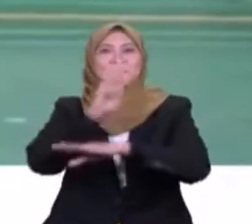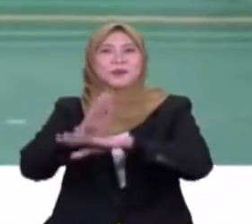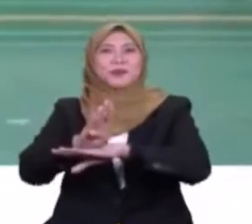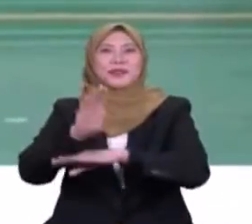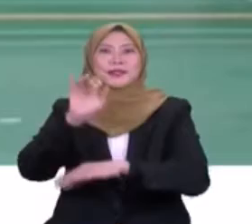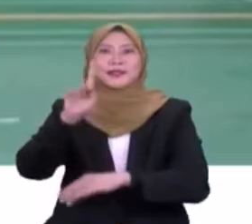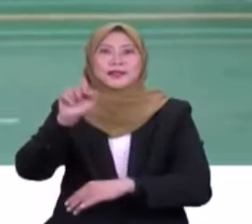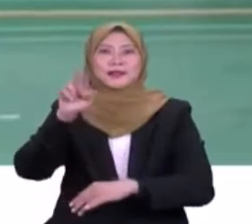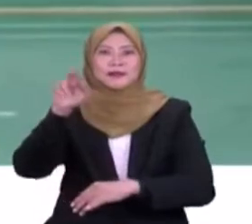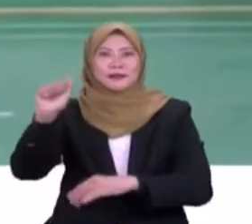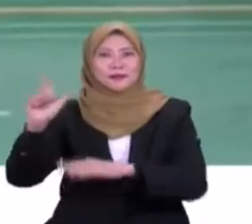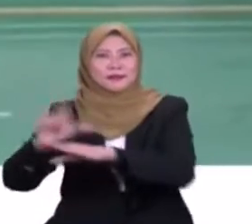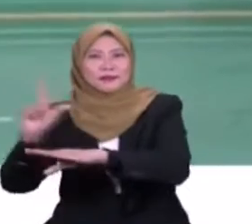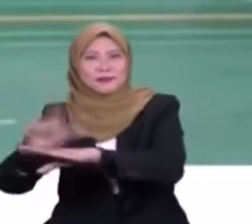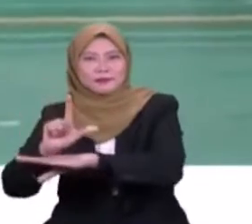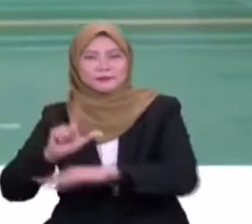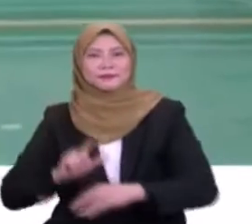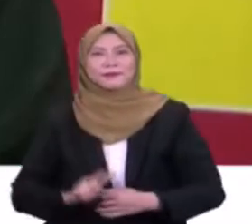bukit cara